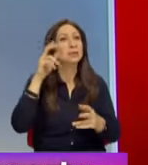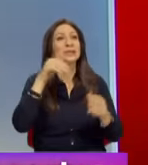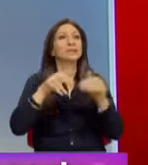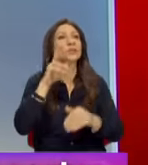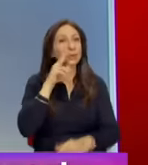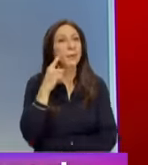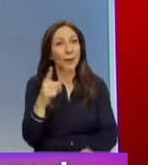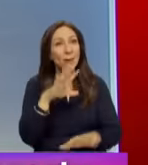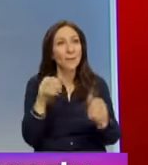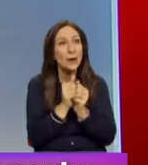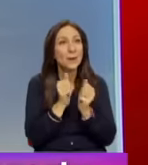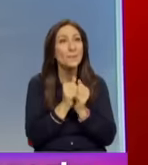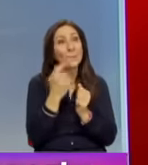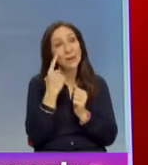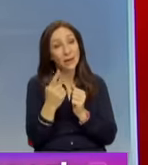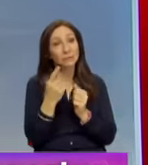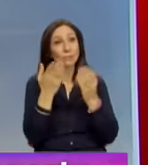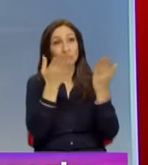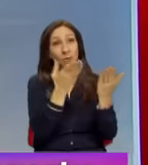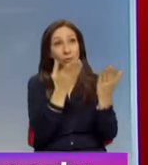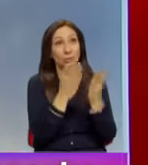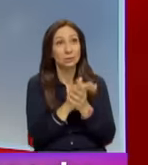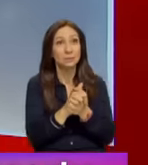sonucuna bakalım mı hep birlikte? Bakalım. Buyursun